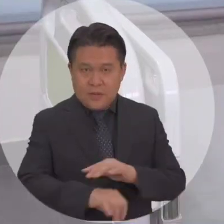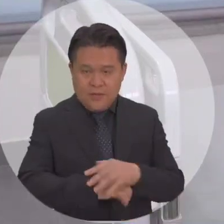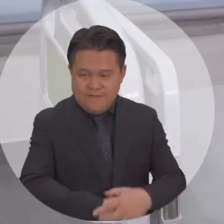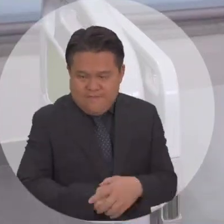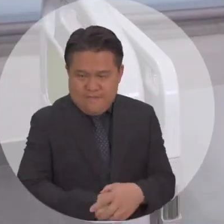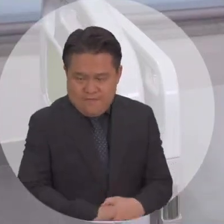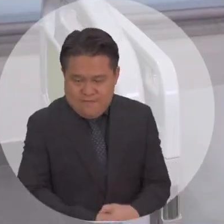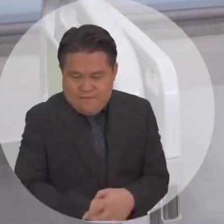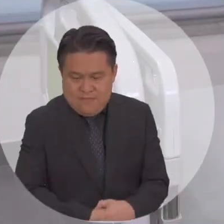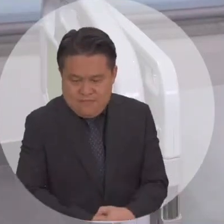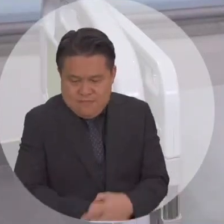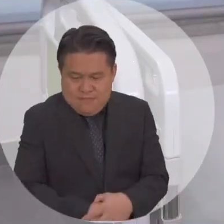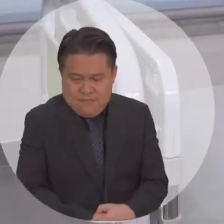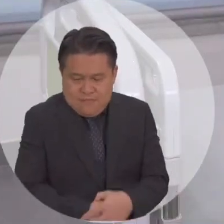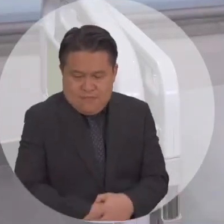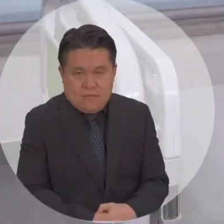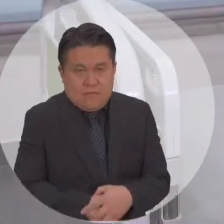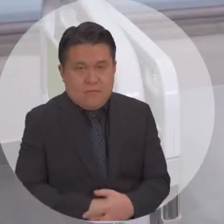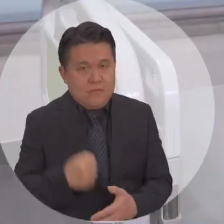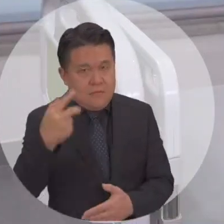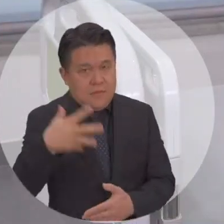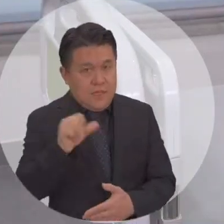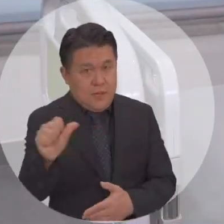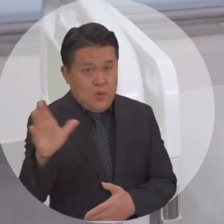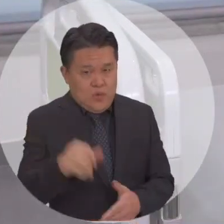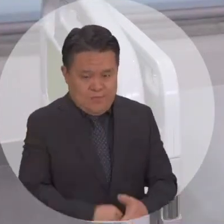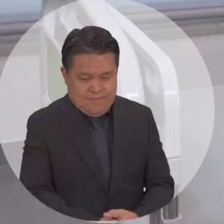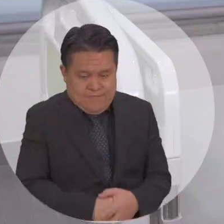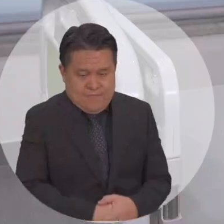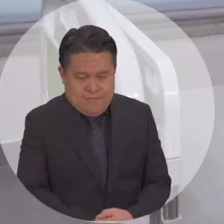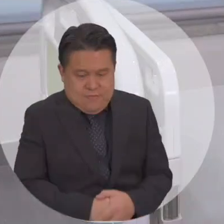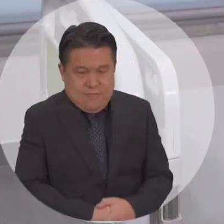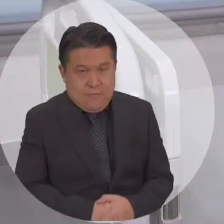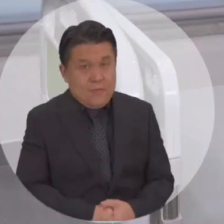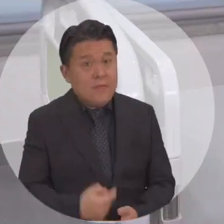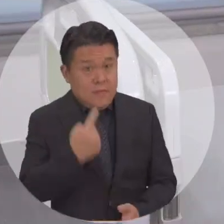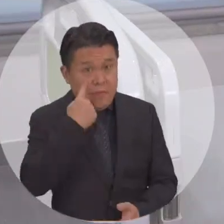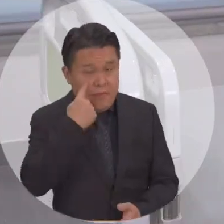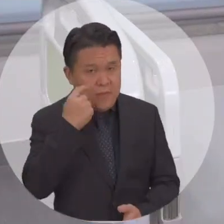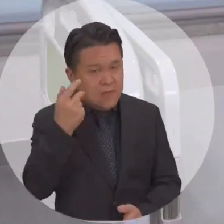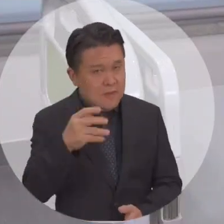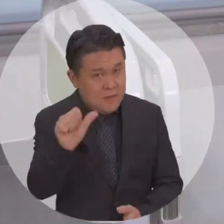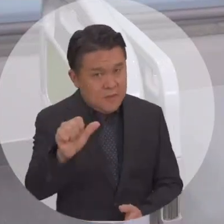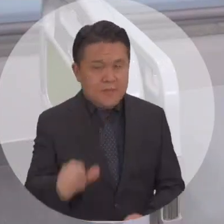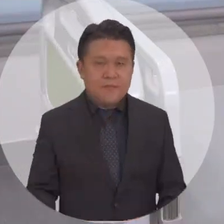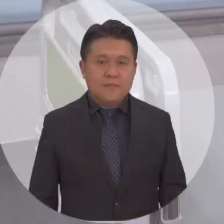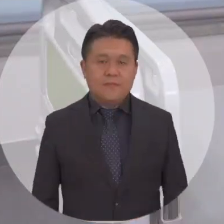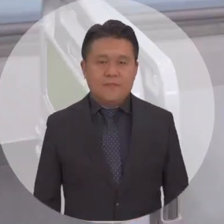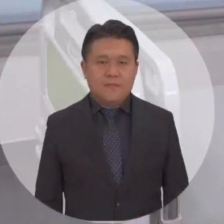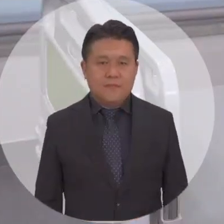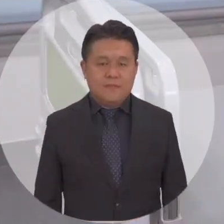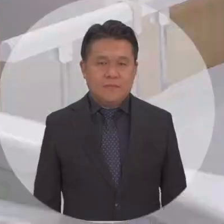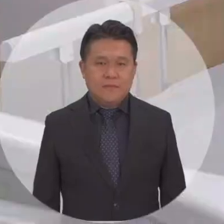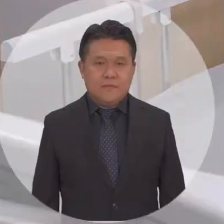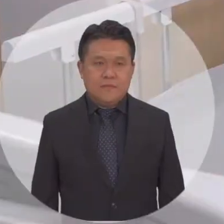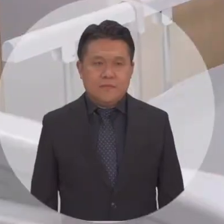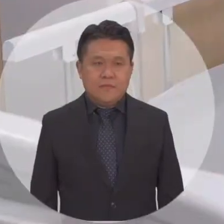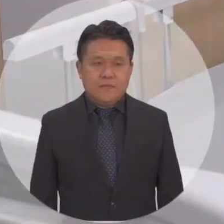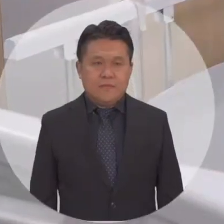강하게 힘을 주면서 대상자의 배를 아래에서 위쪽으로 5번 정도 눌러줍니다.